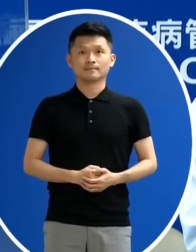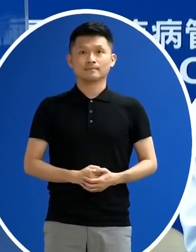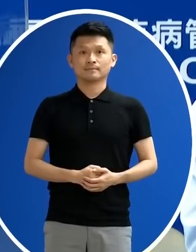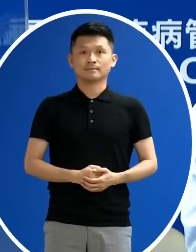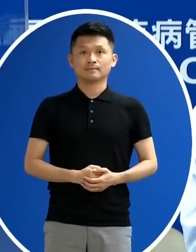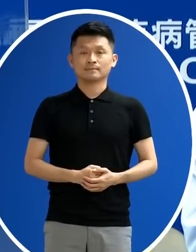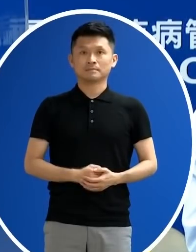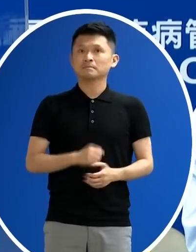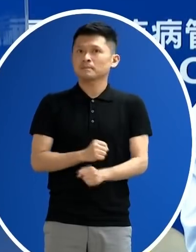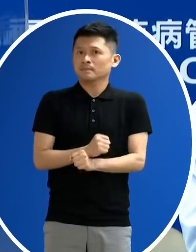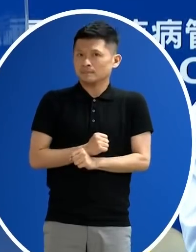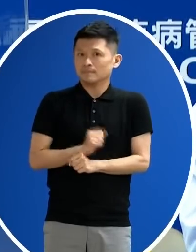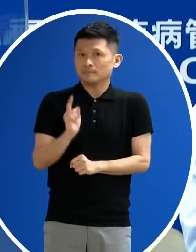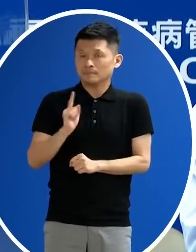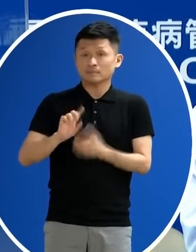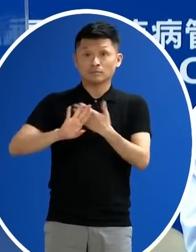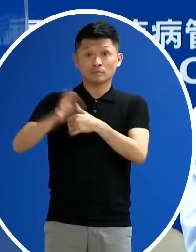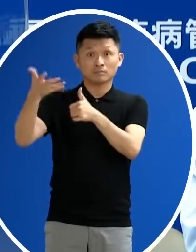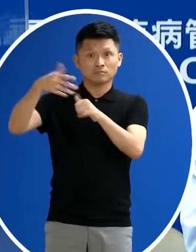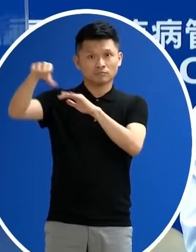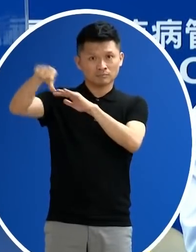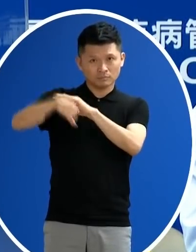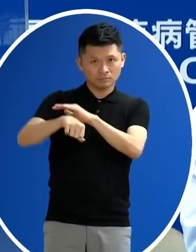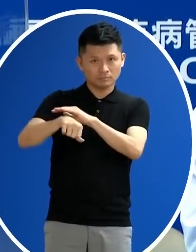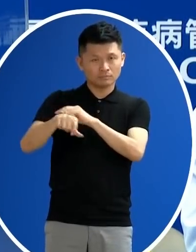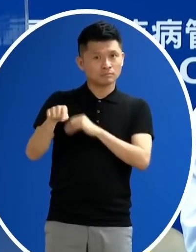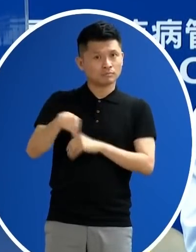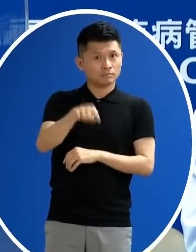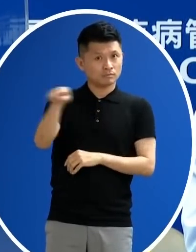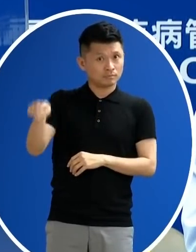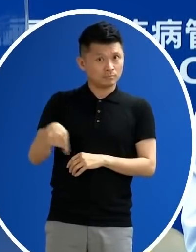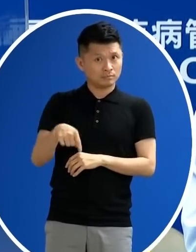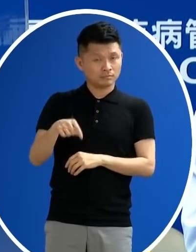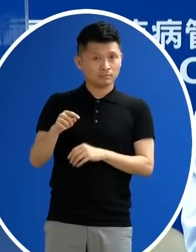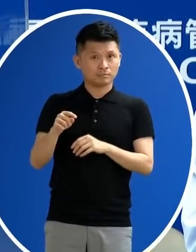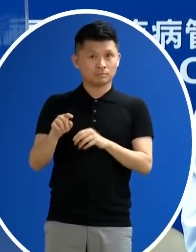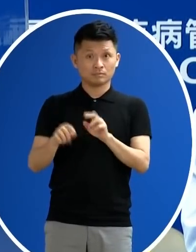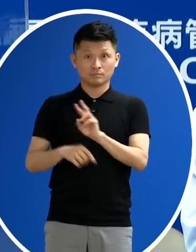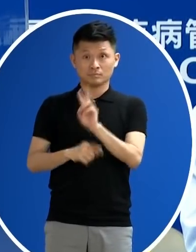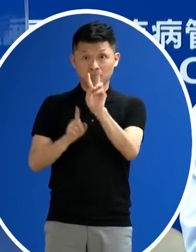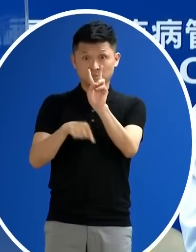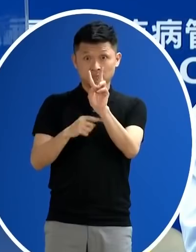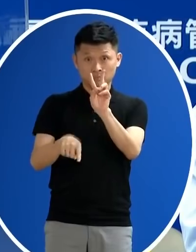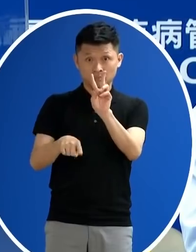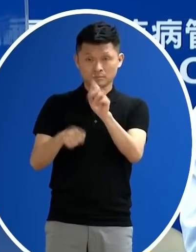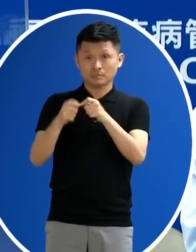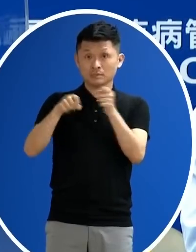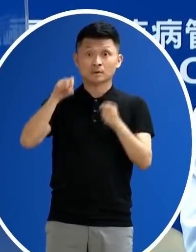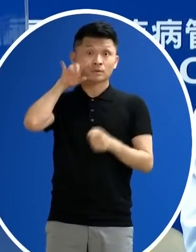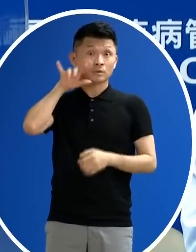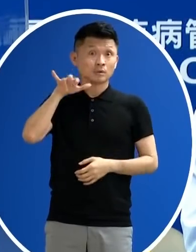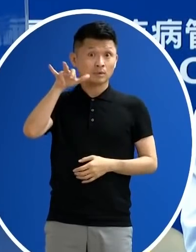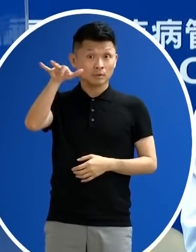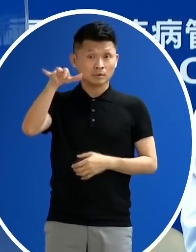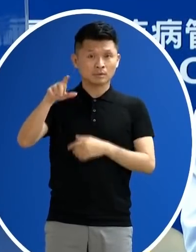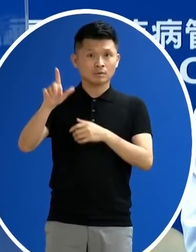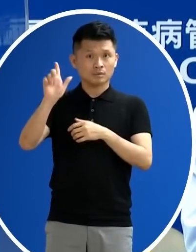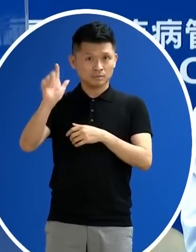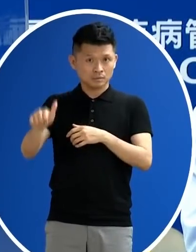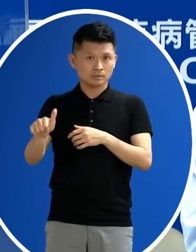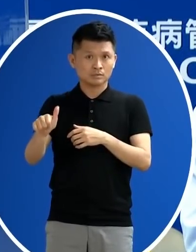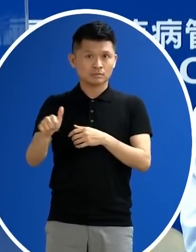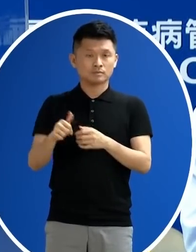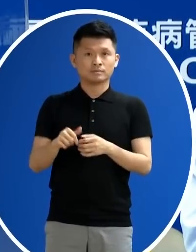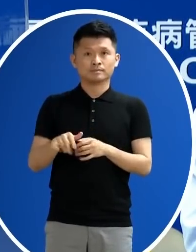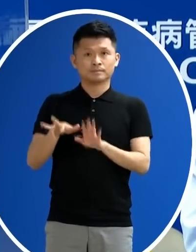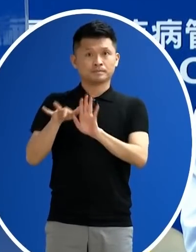那这里面要注意的就是境外移入的案例，有2例是长荣的机组员，机师